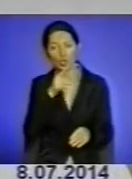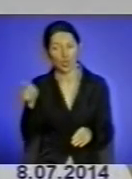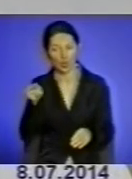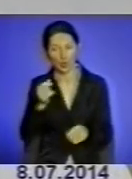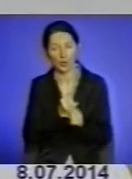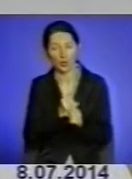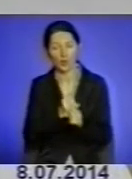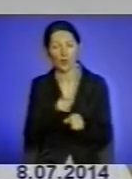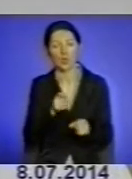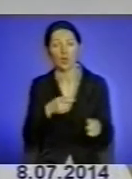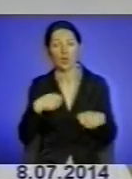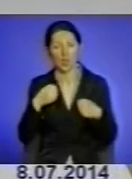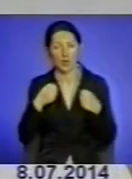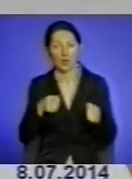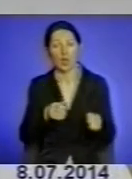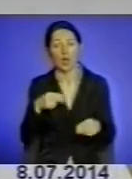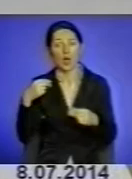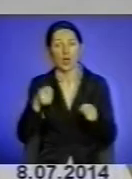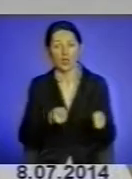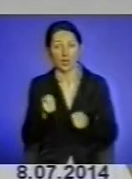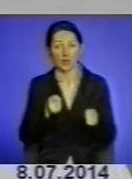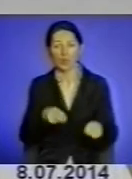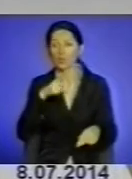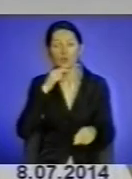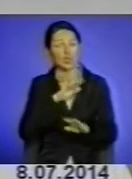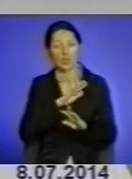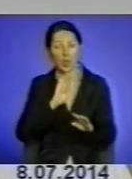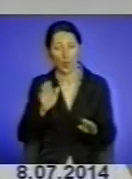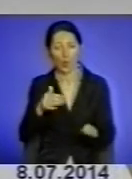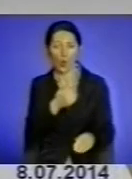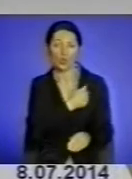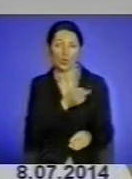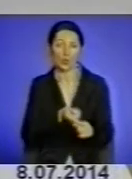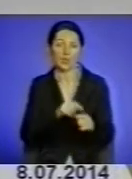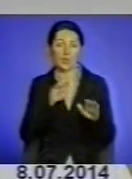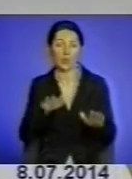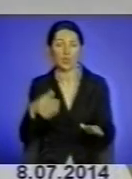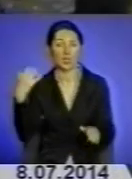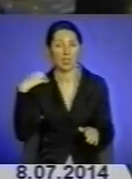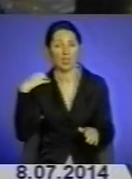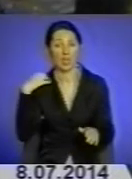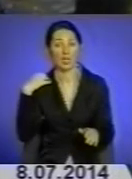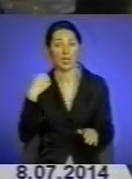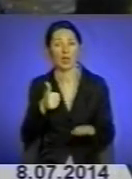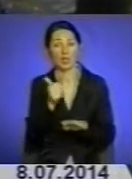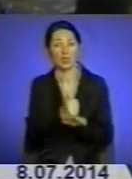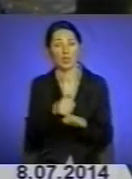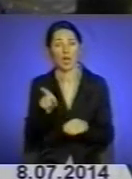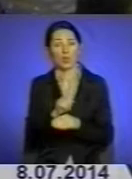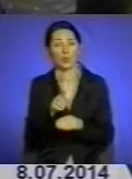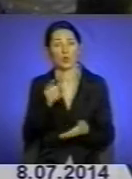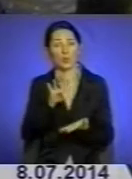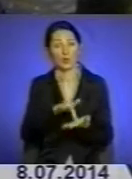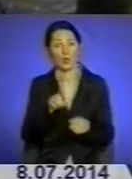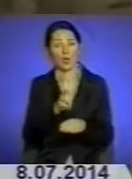сумлінний керівник, зауважень з боку керівництва немає. І хотіли, щоб він на цій посаді начальника чи очільника Тернопільської міської міліції